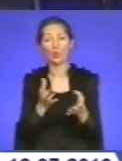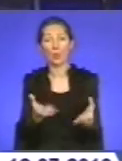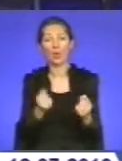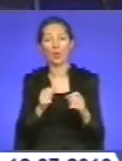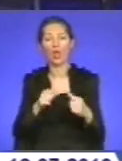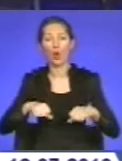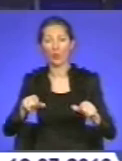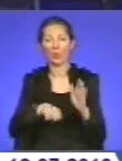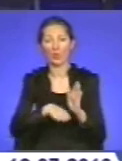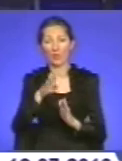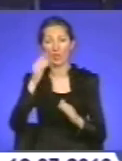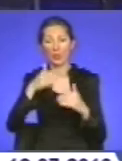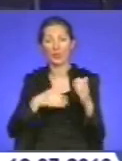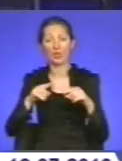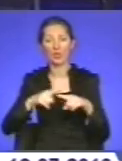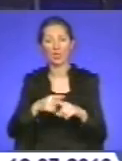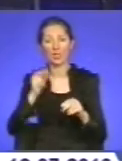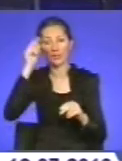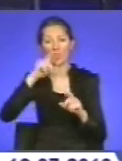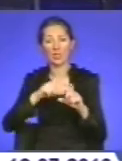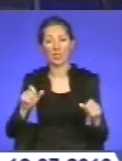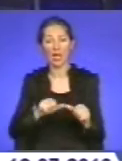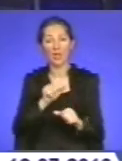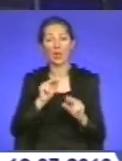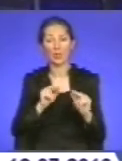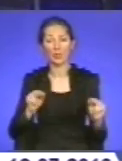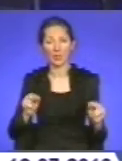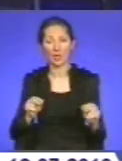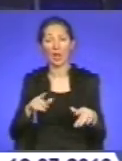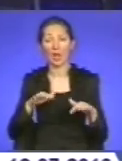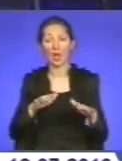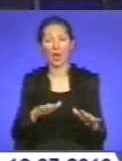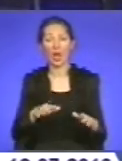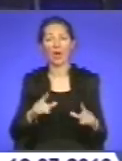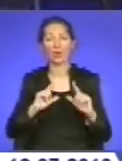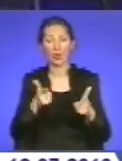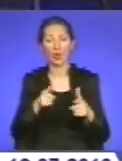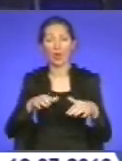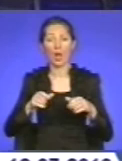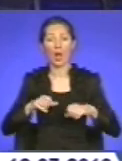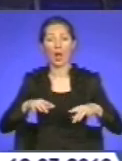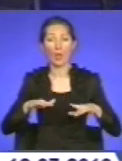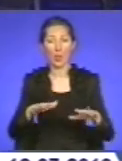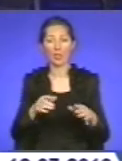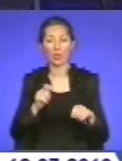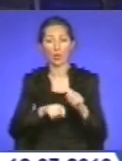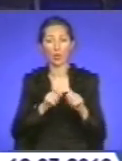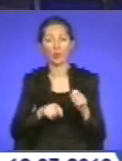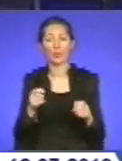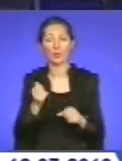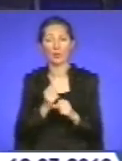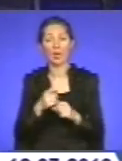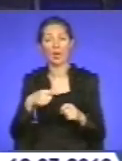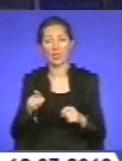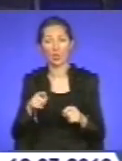і професійно-технічних навчальних закладів. Крім освітян, перебіг вступної кампанії контролюють представники інших структурних підрозділів обласної